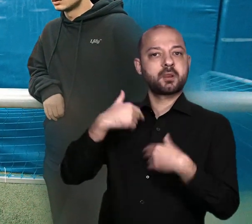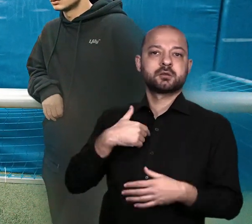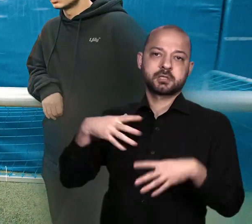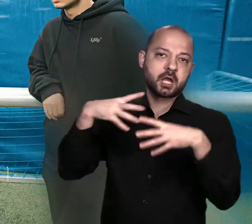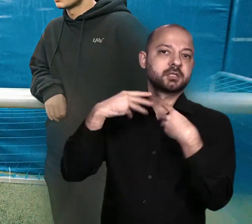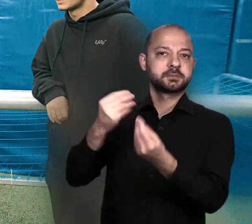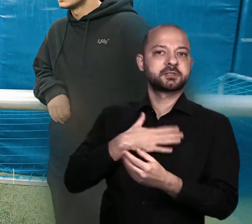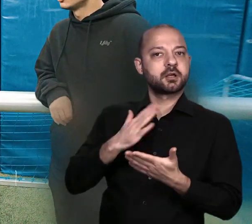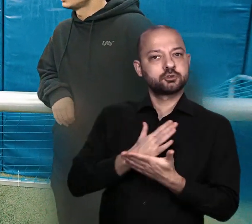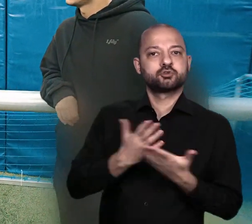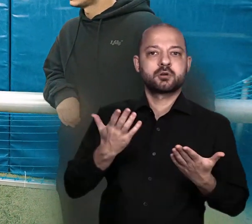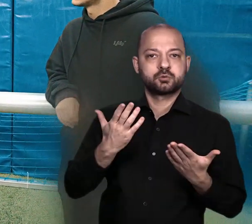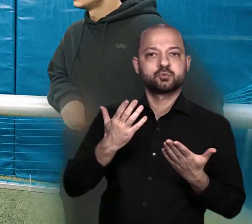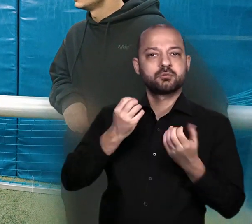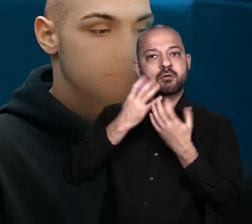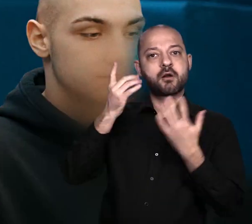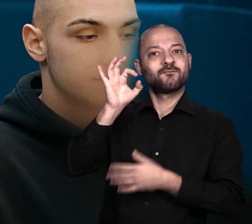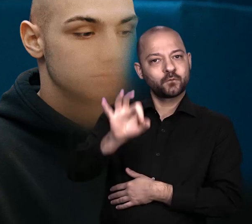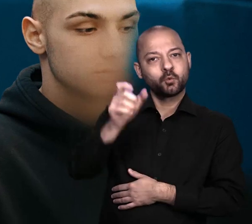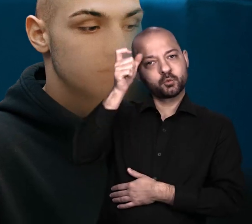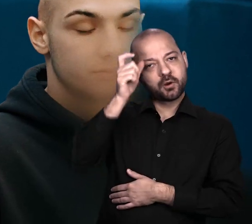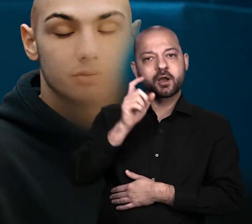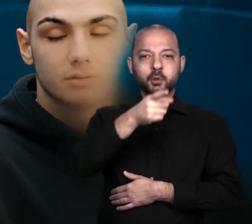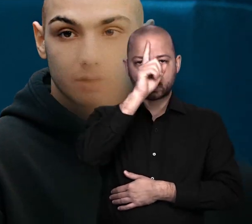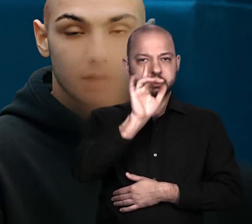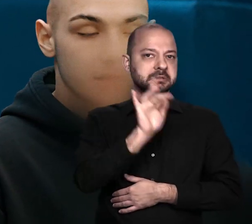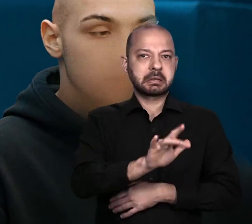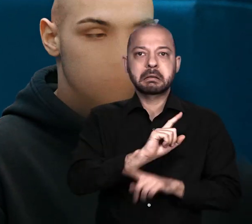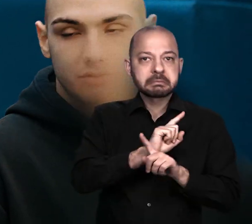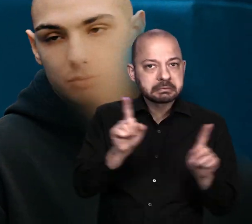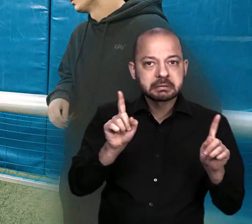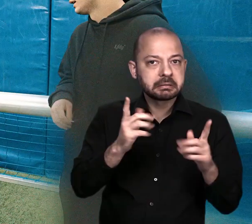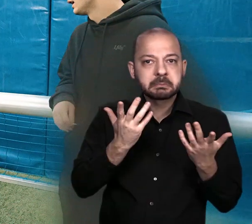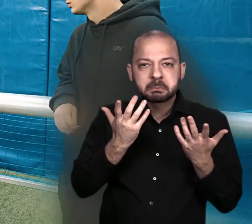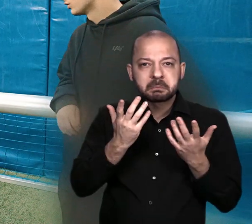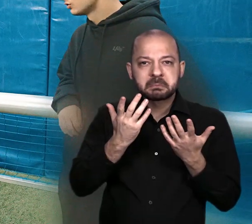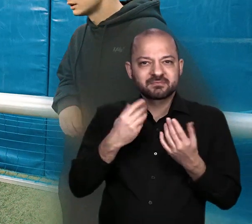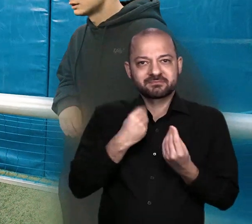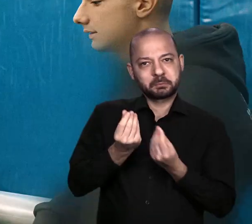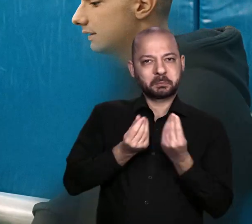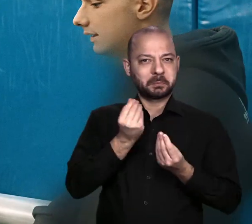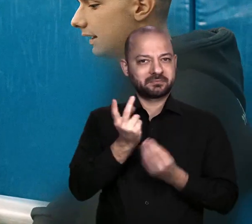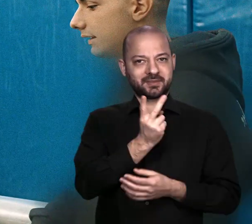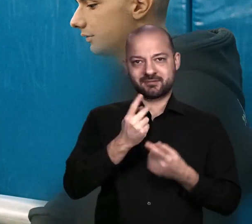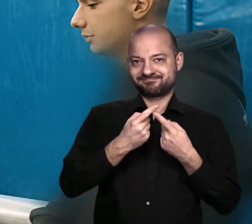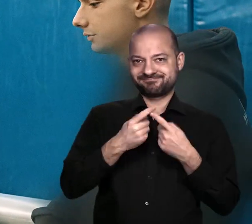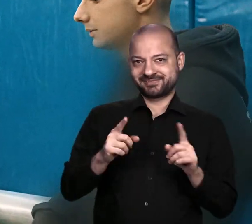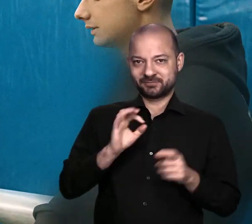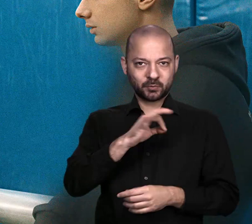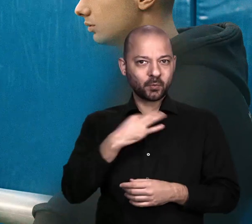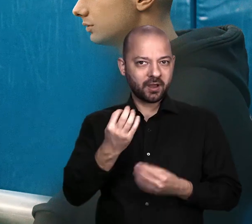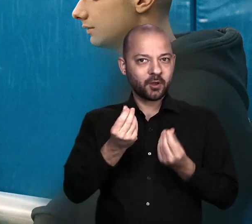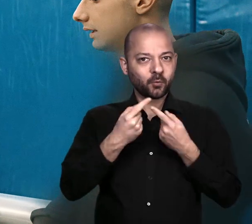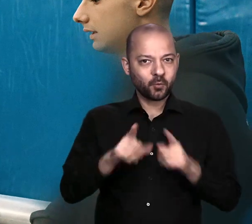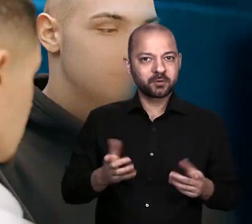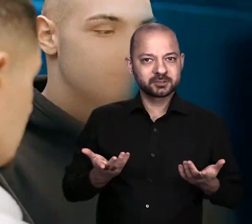die auch sozusagen meine Entscheidung akzeptiert. Das war ja sozusagen für die Türkei und nicht irgendwie gegen Deutschland. Das ist ja eigentlich für uns ein